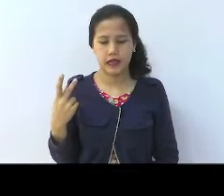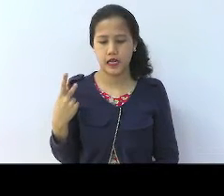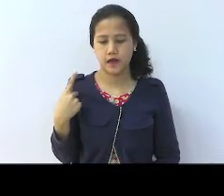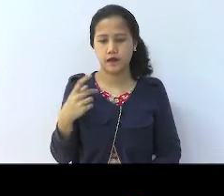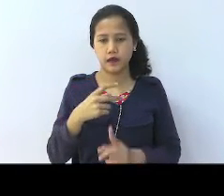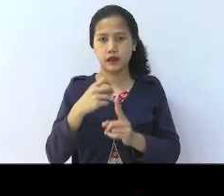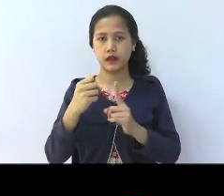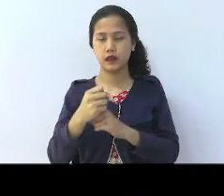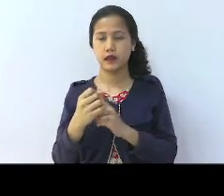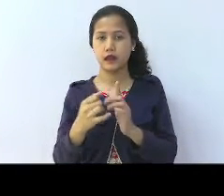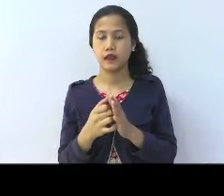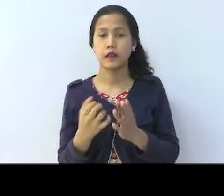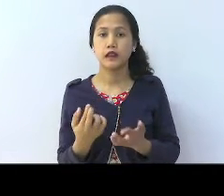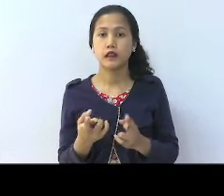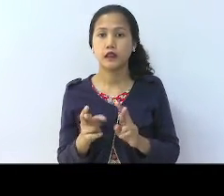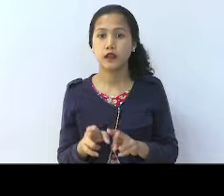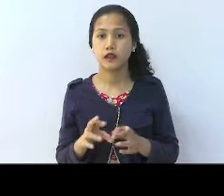ng wear and tear.